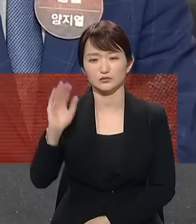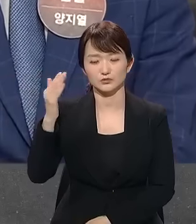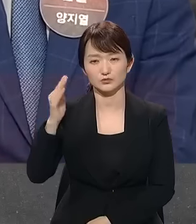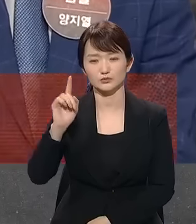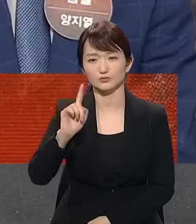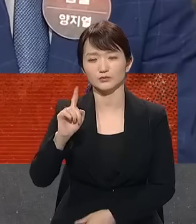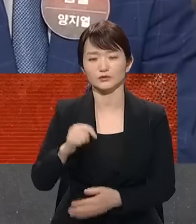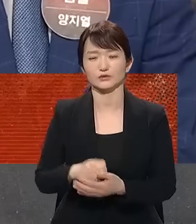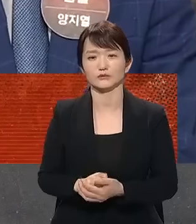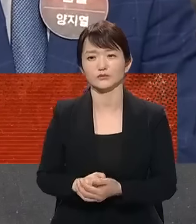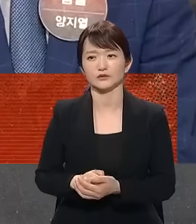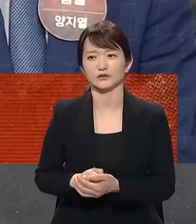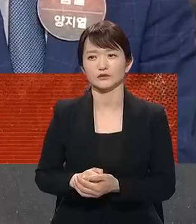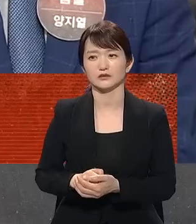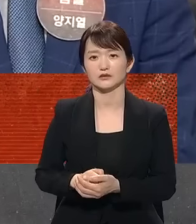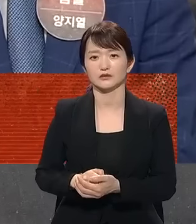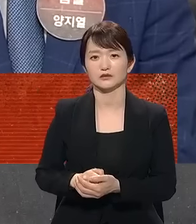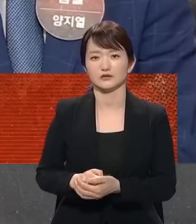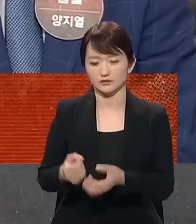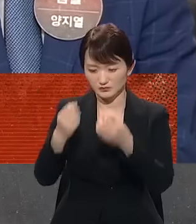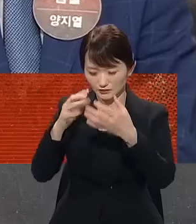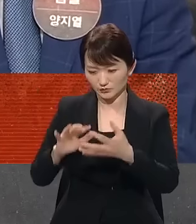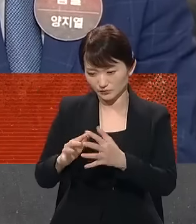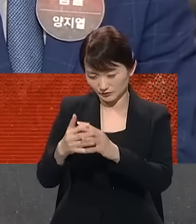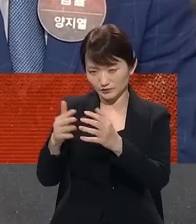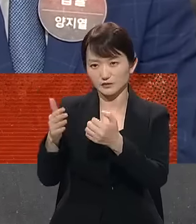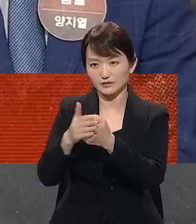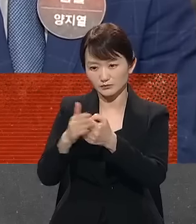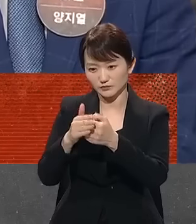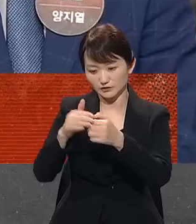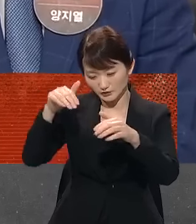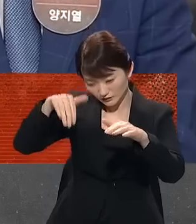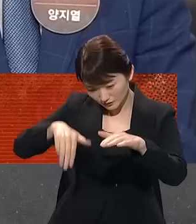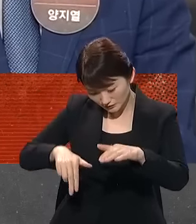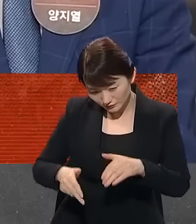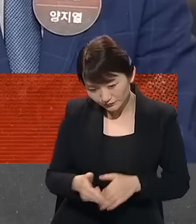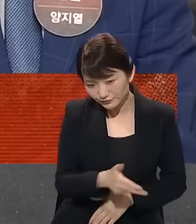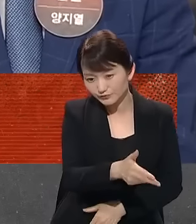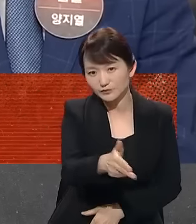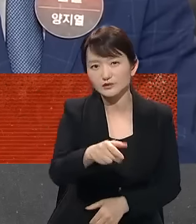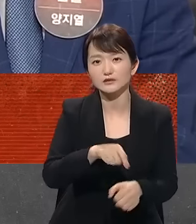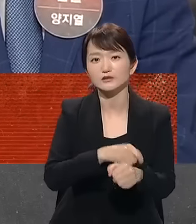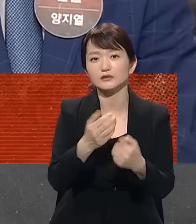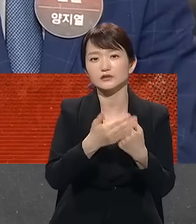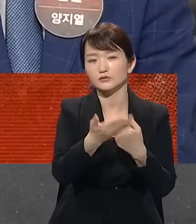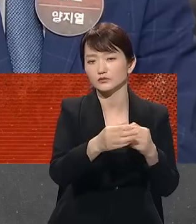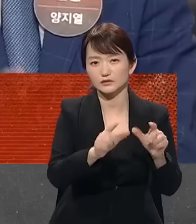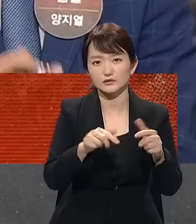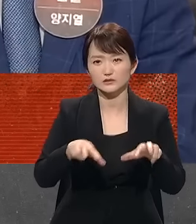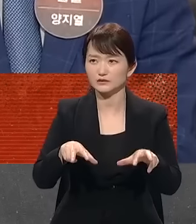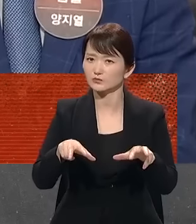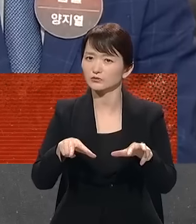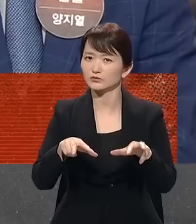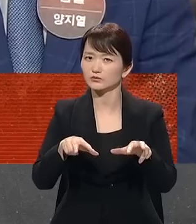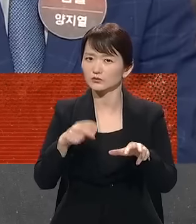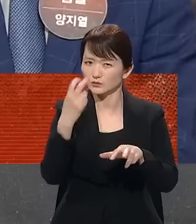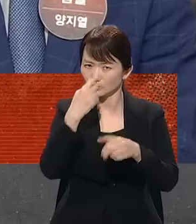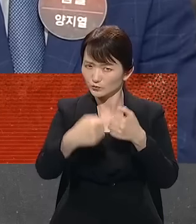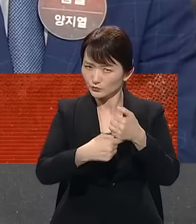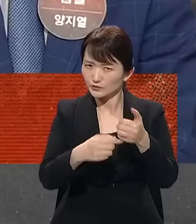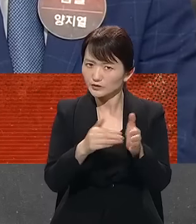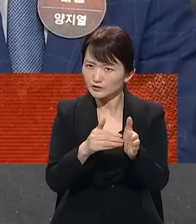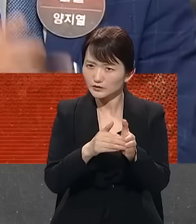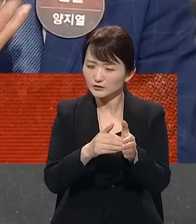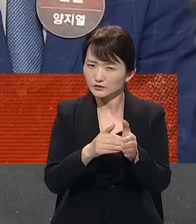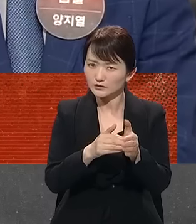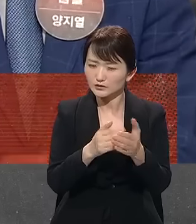라고 얘기를 하고 있지만 오후 2시부터 시작한 조사가 지금쯤은 끝나지 않았을까 싶습니다만 나올 때라도 혹시 모습을